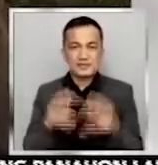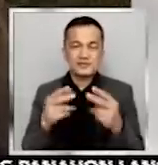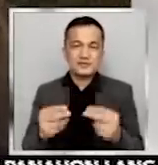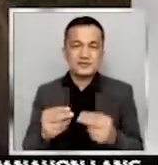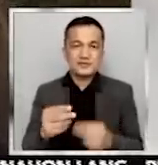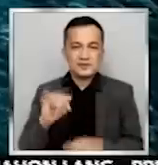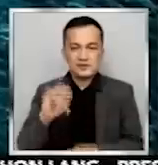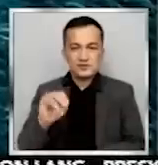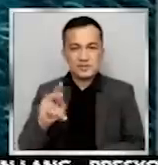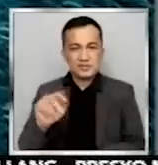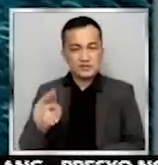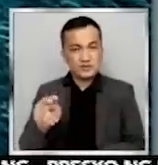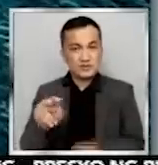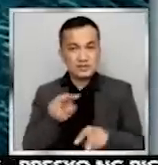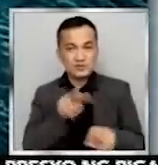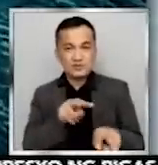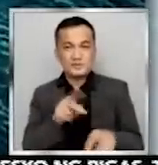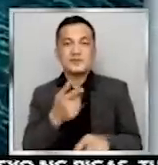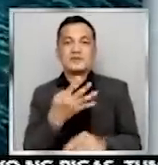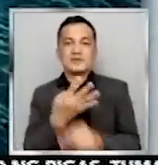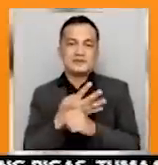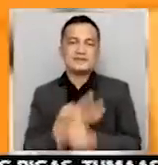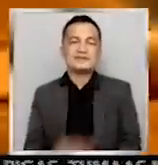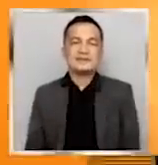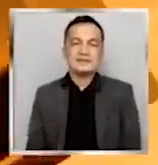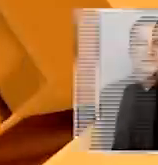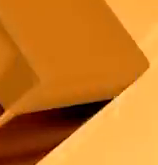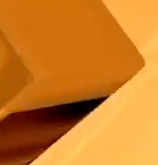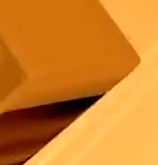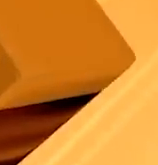Veneracion, Nakatutok, 24 Oras.